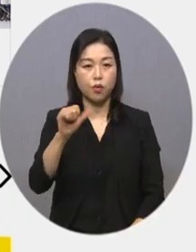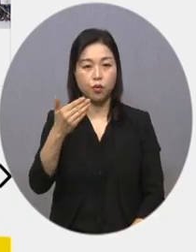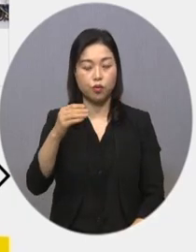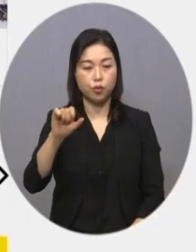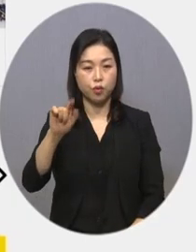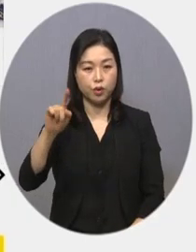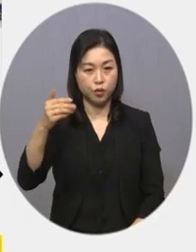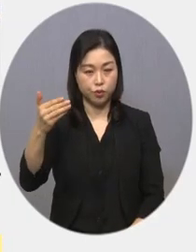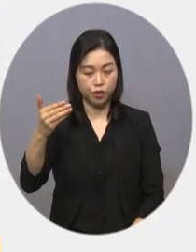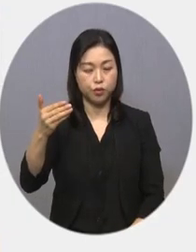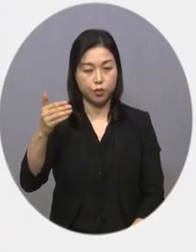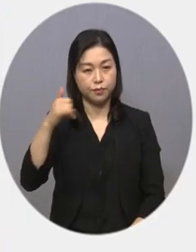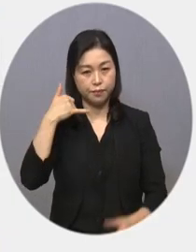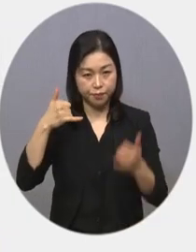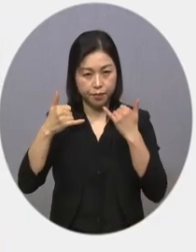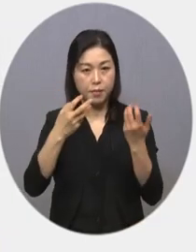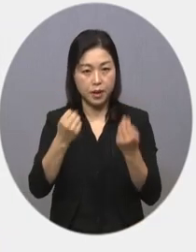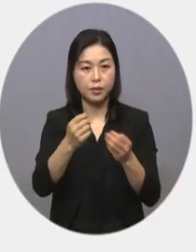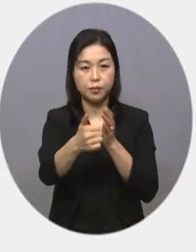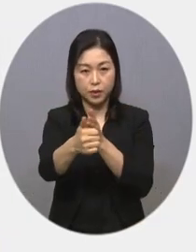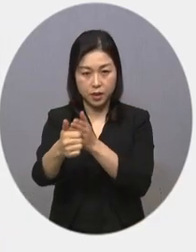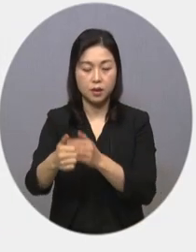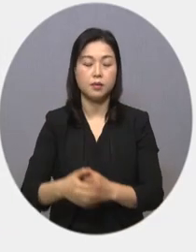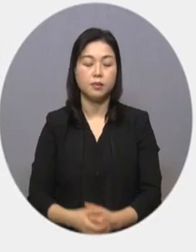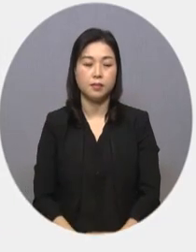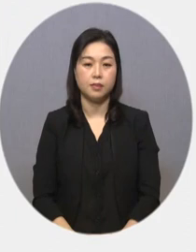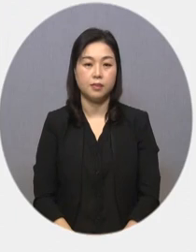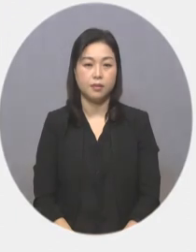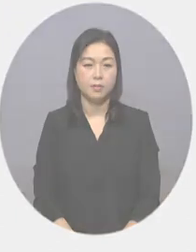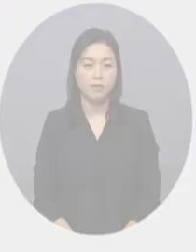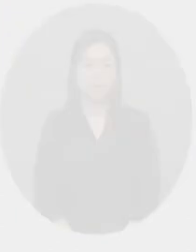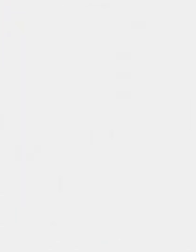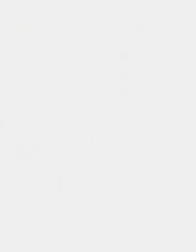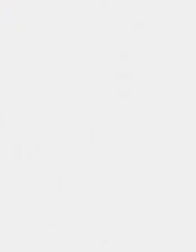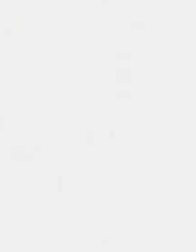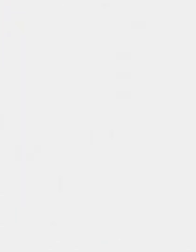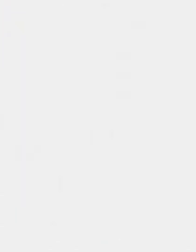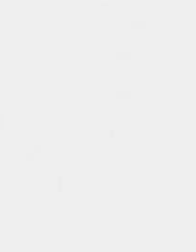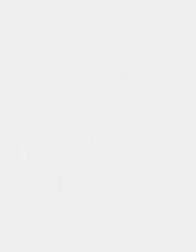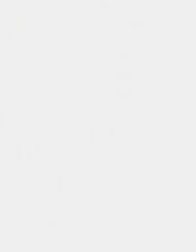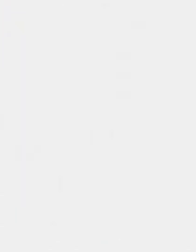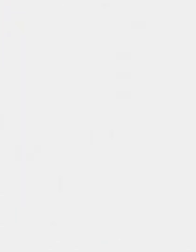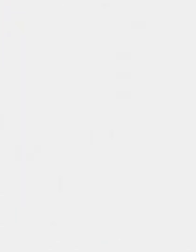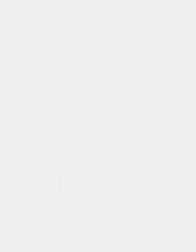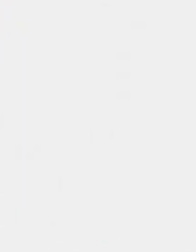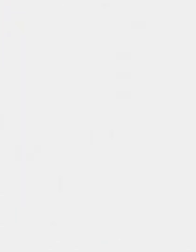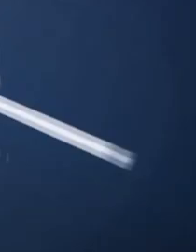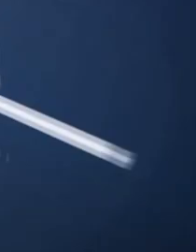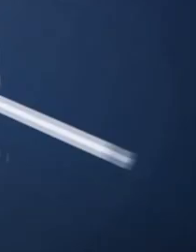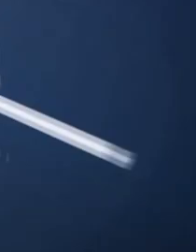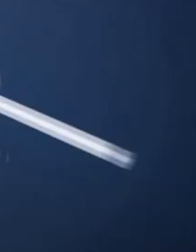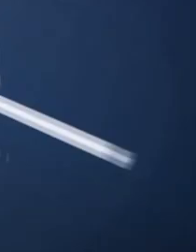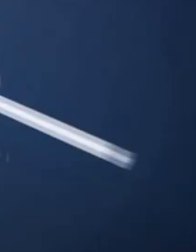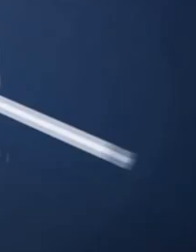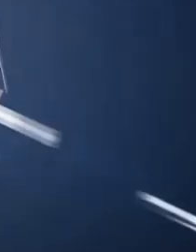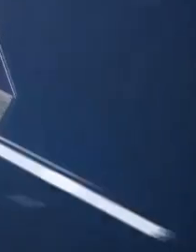전화번호 02-2655-9519로 많은 제보 바랍니다.